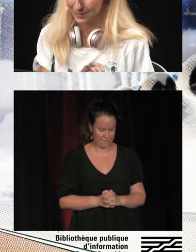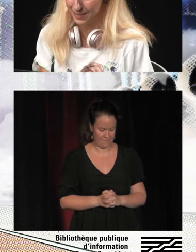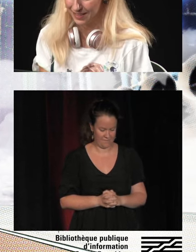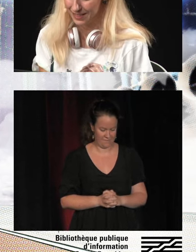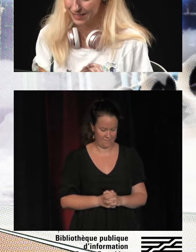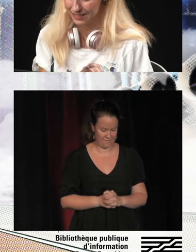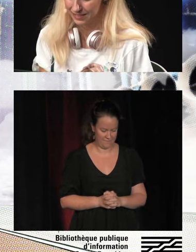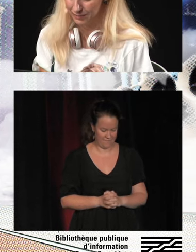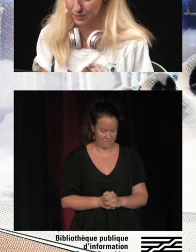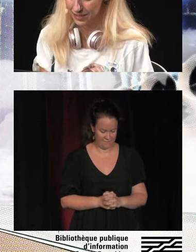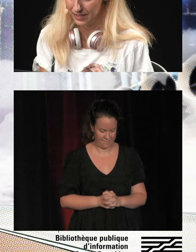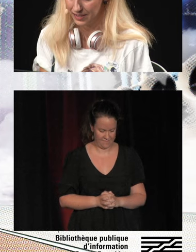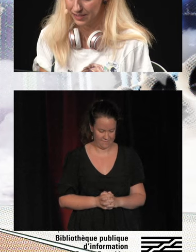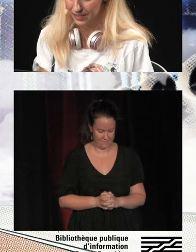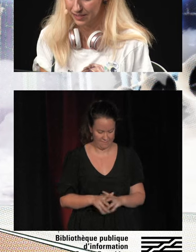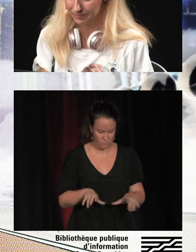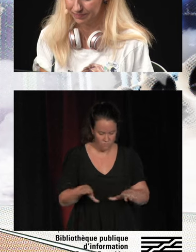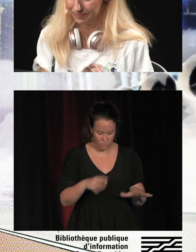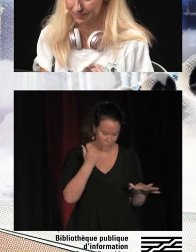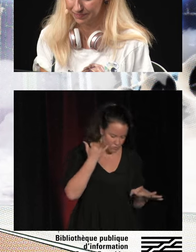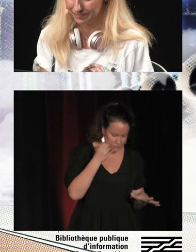Ok, on met ça là. On met celui-là ici.